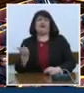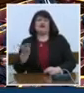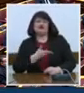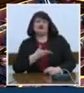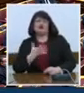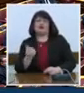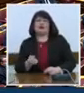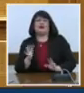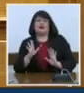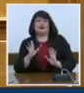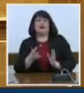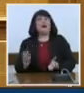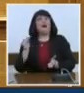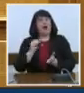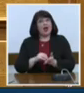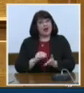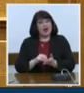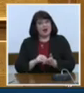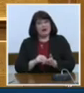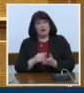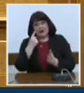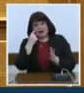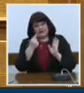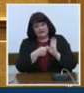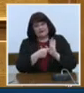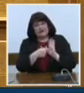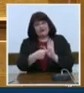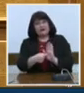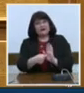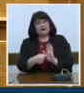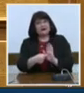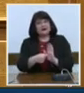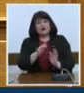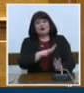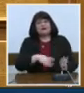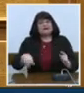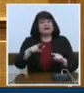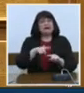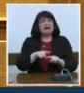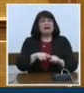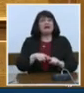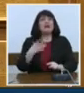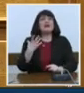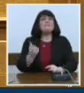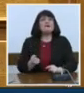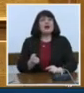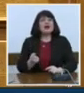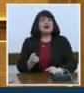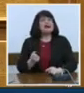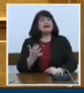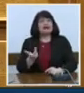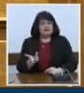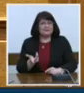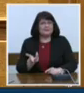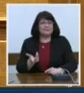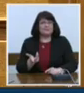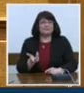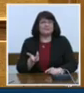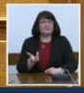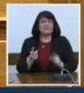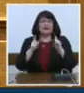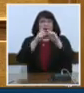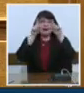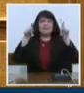Ταυτόχρονα όμως, απέδειξαν ότι στον τόπο μας έχει διαμορφωθεί πια ένα πλαίσιο,